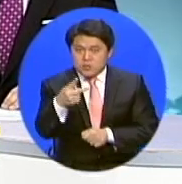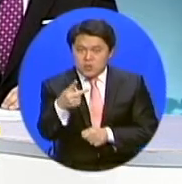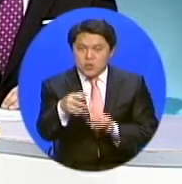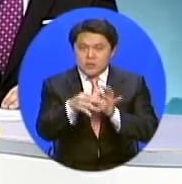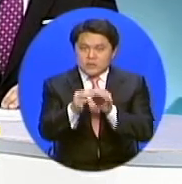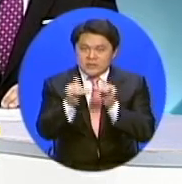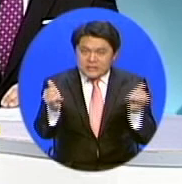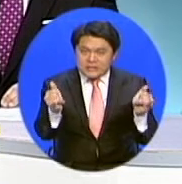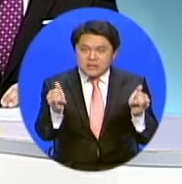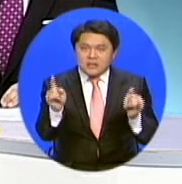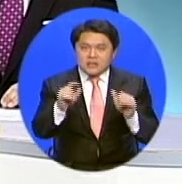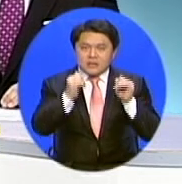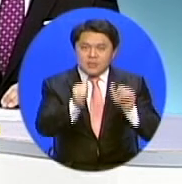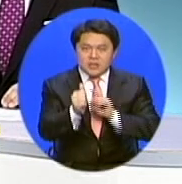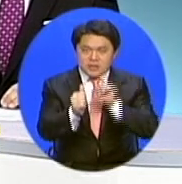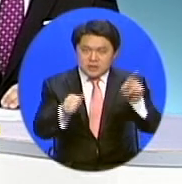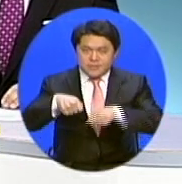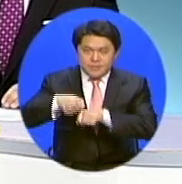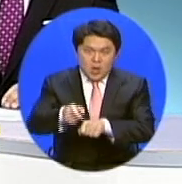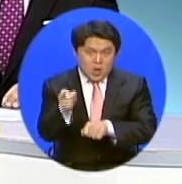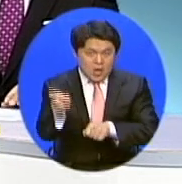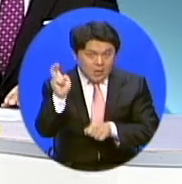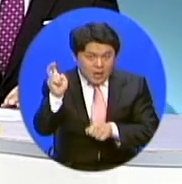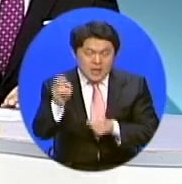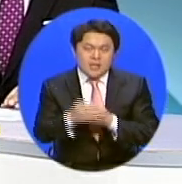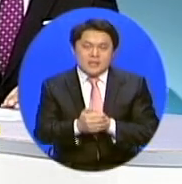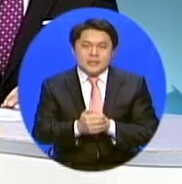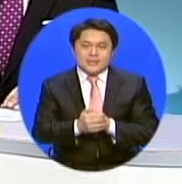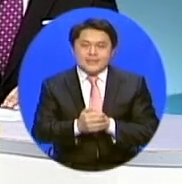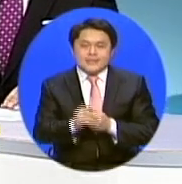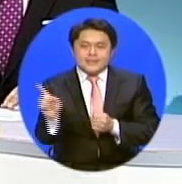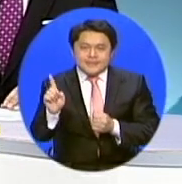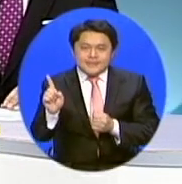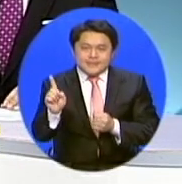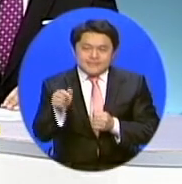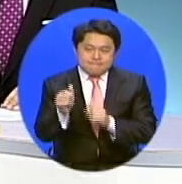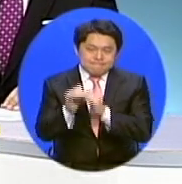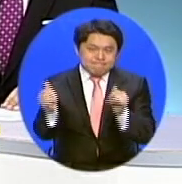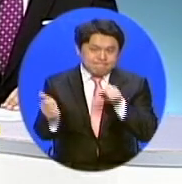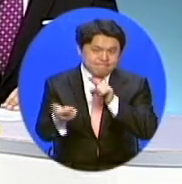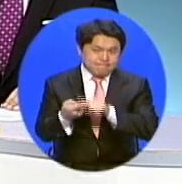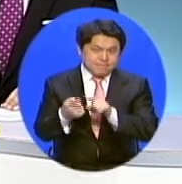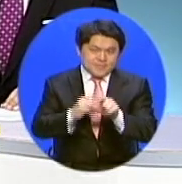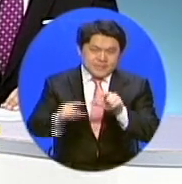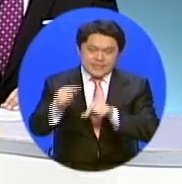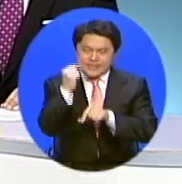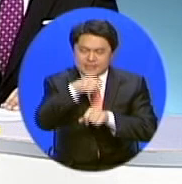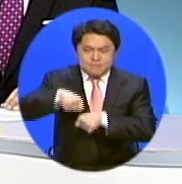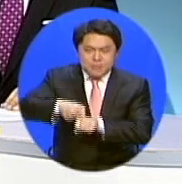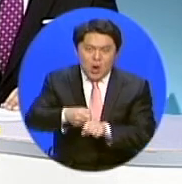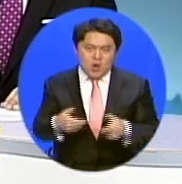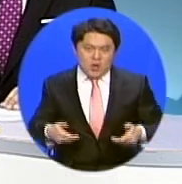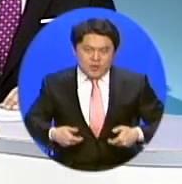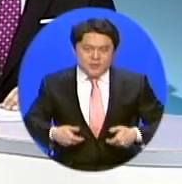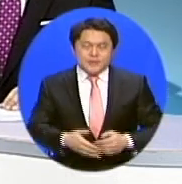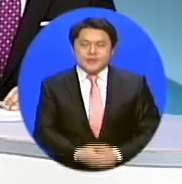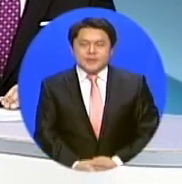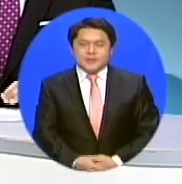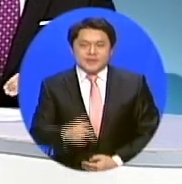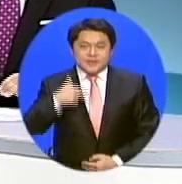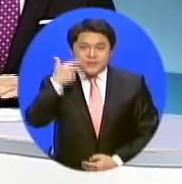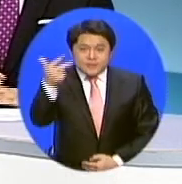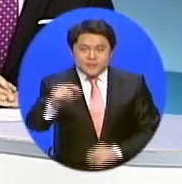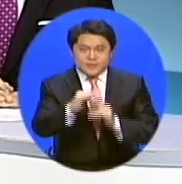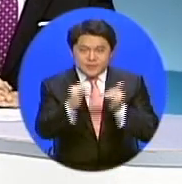사람들도 사실 이제 기소가 돼서 이제 처벌을 네. 받긴 할 텐데 좀 더 이런 사람들에 대해서도 정말 네. 강한 처벌이 좀 있어야 되겠습니다. 네. 다음